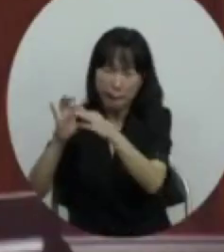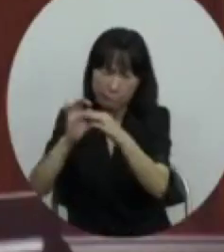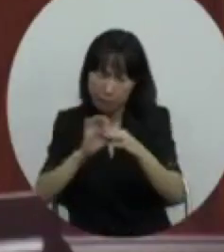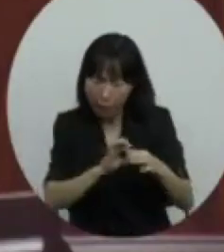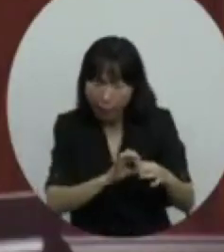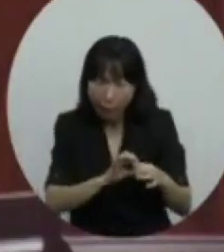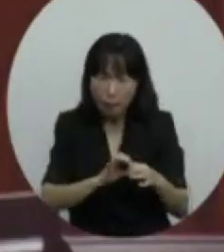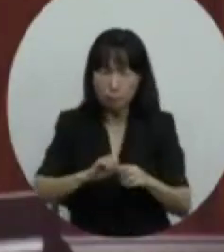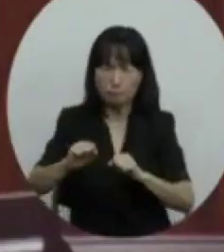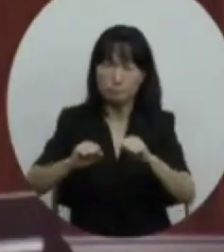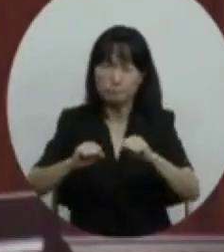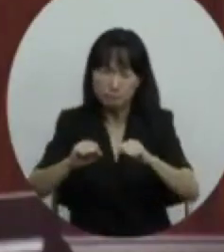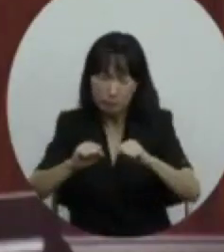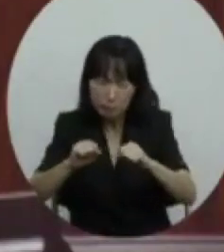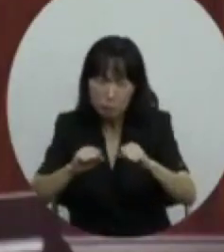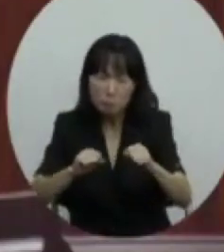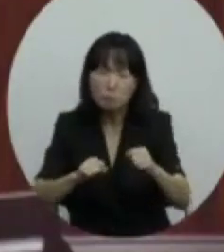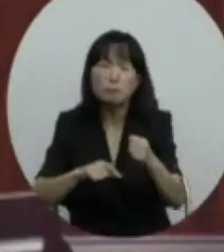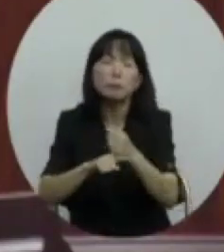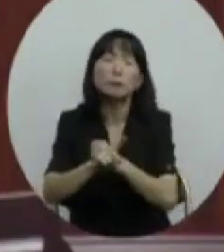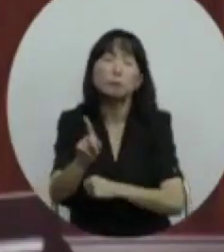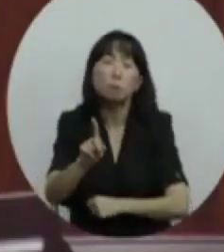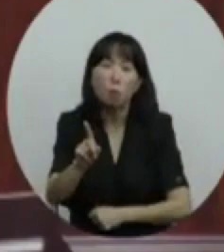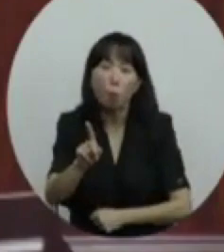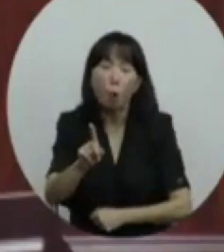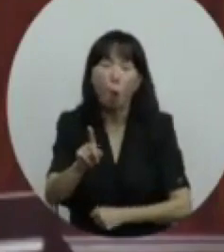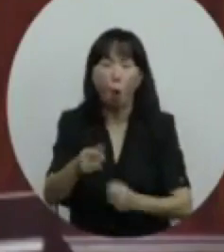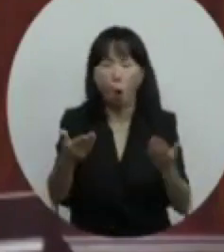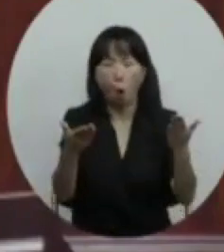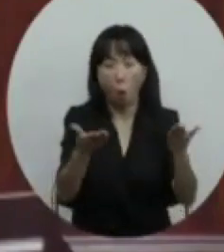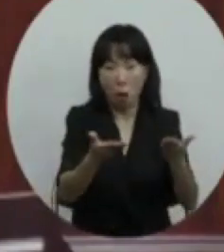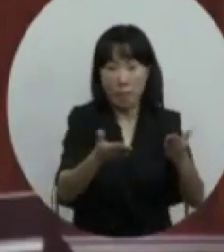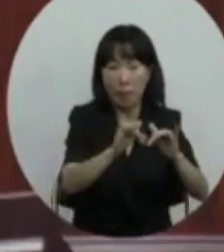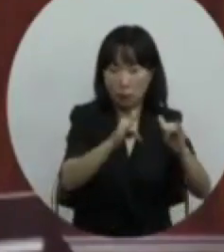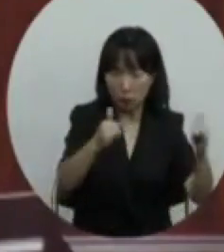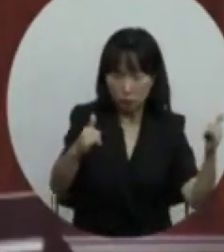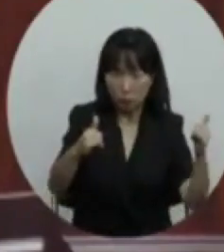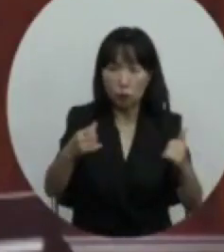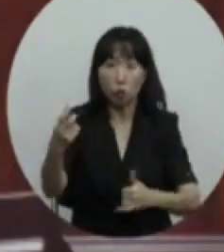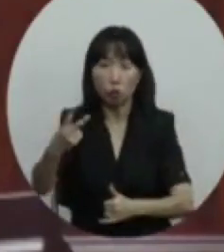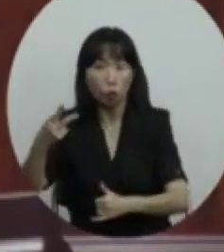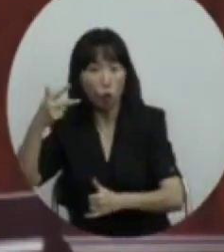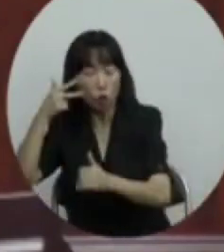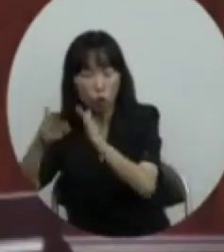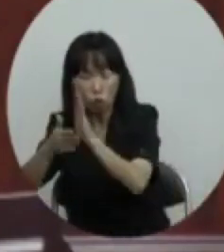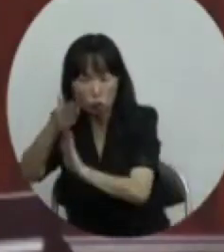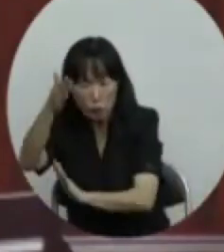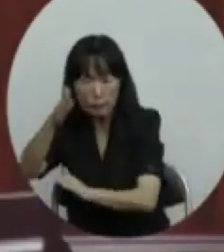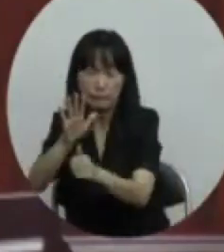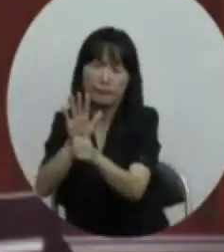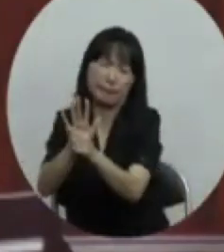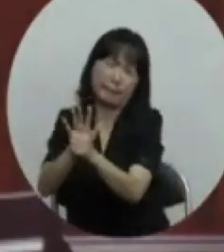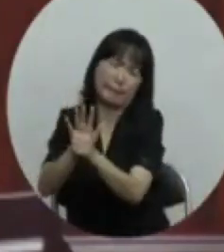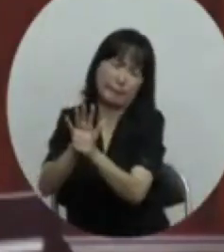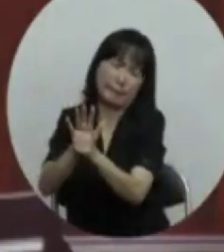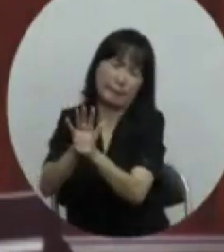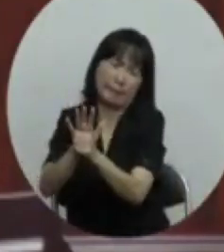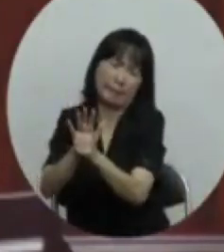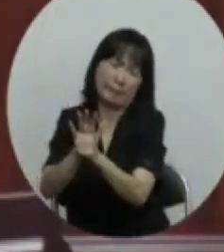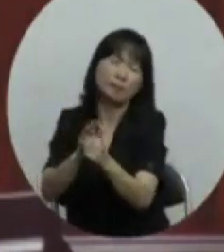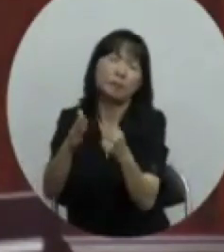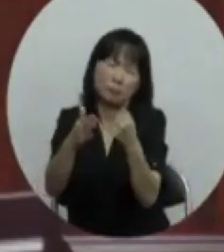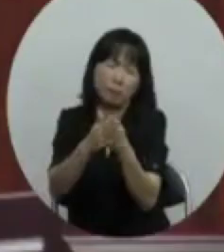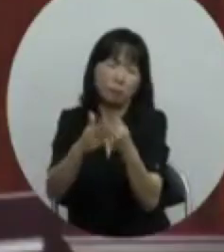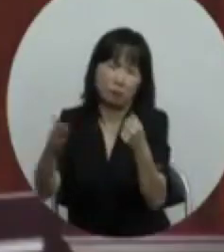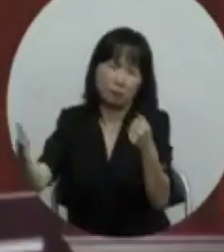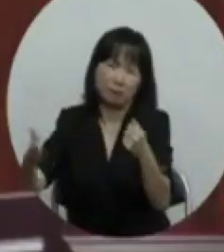것은 공직자들의 뚝심 있는 추진력과 시민들의 아낌없는 지지와 성원